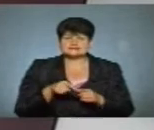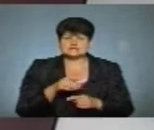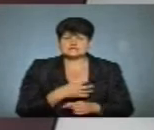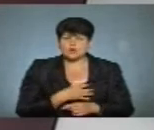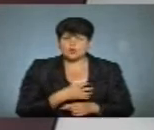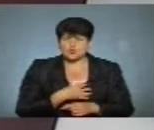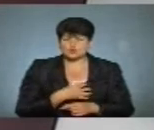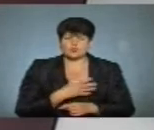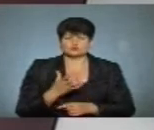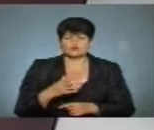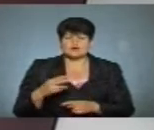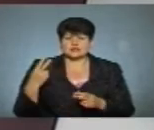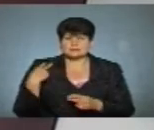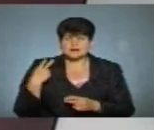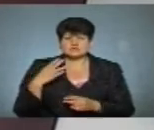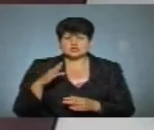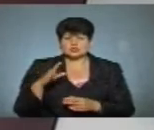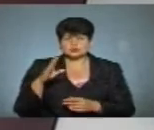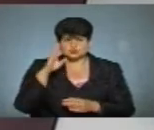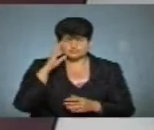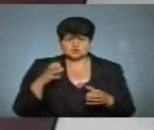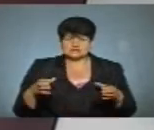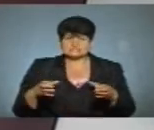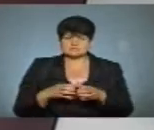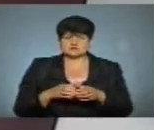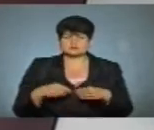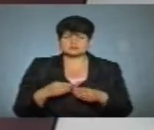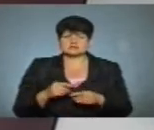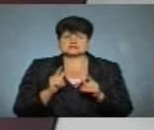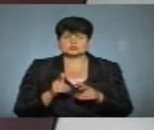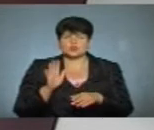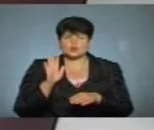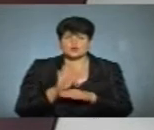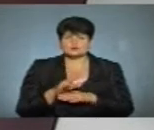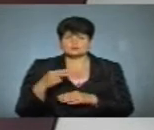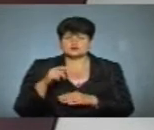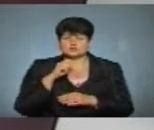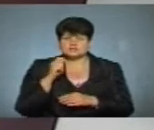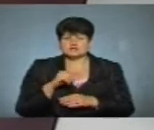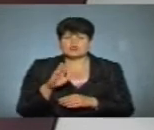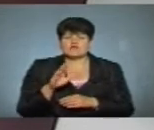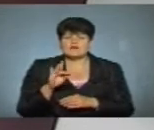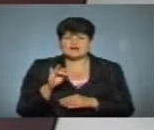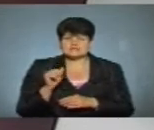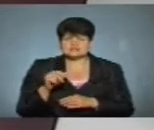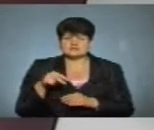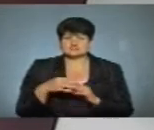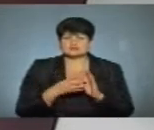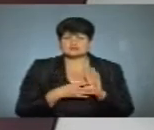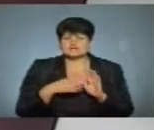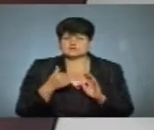капітана чоловічої збірної України з біатлону нагородили згідно з указом президента України ще у вересні 2019